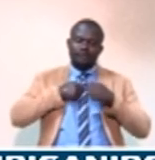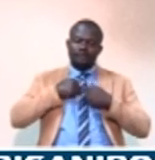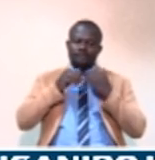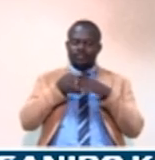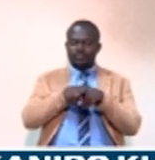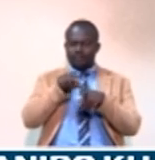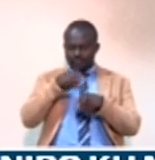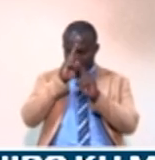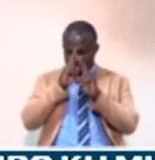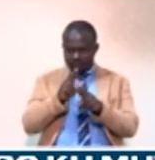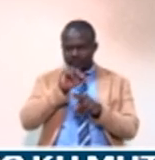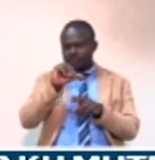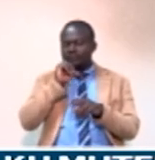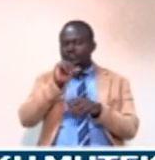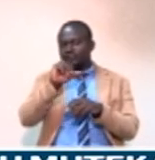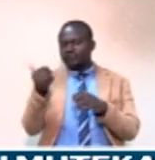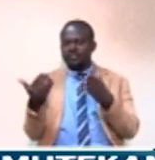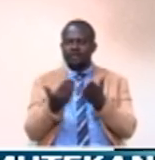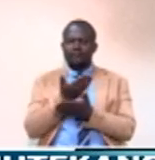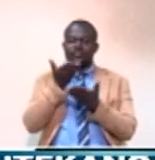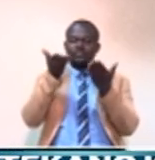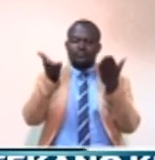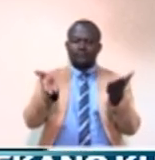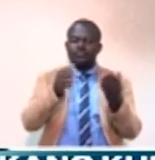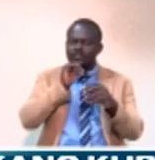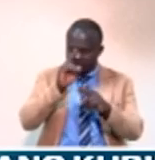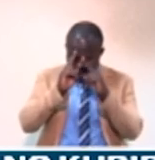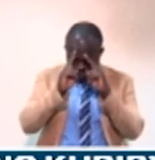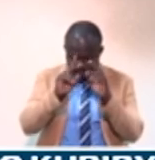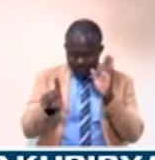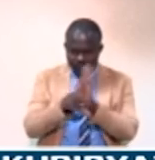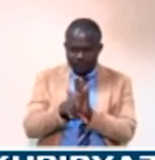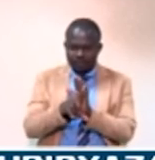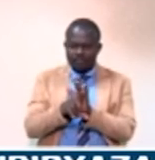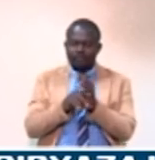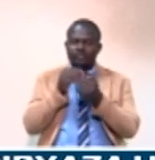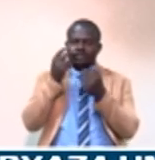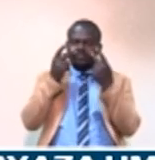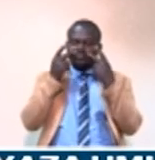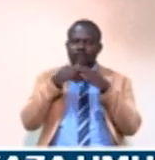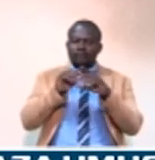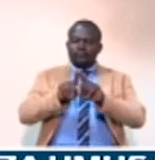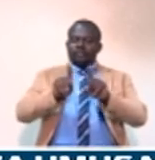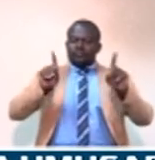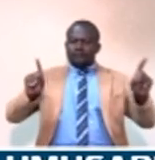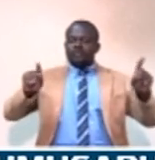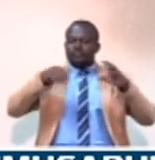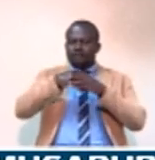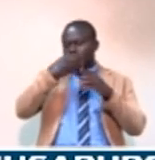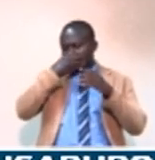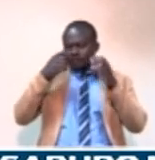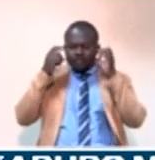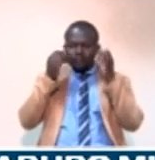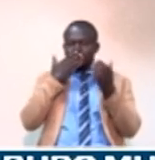twabyubahiriza, nta kindi gishyashya kiba gihari. Nuko abantu baba batarubahirije ingamba, ugasanga nta ntera irimo, nta gapfukamunwa, nta